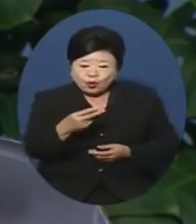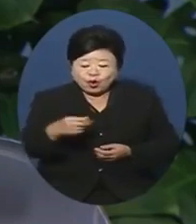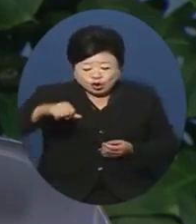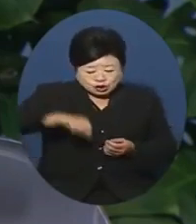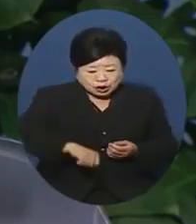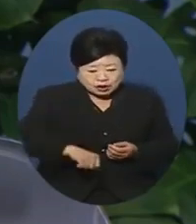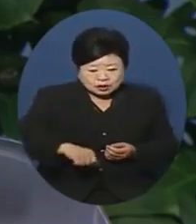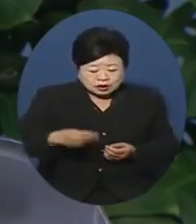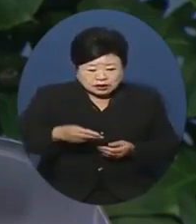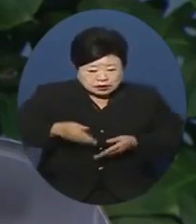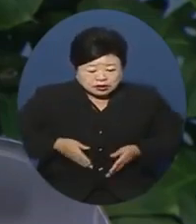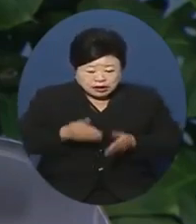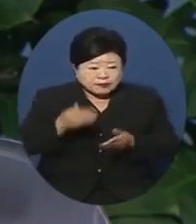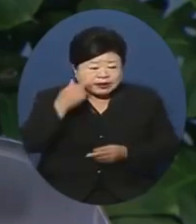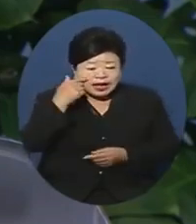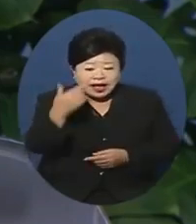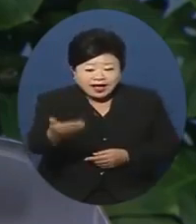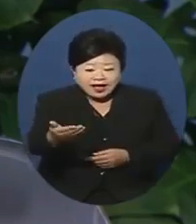또다시